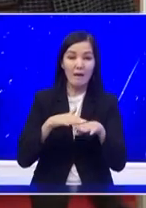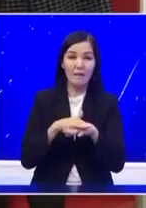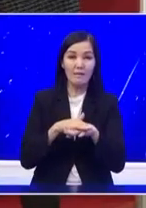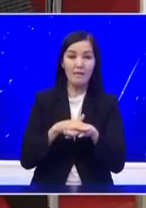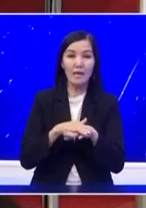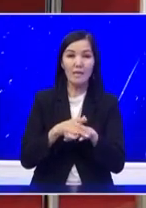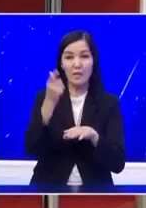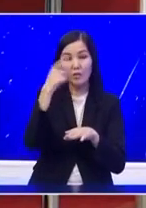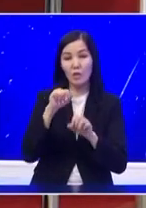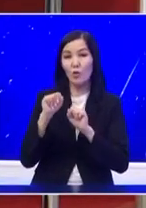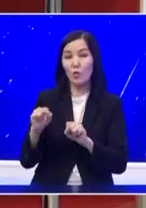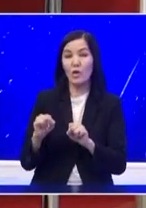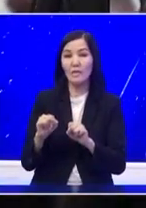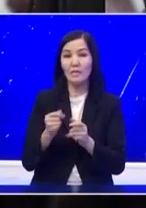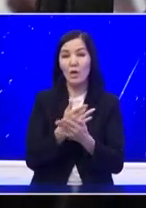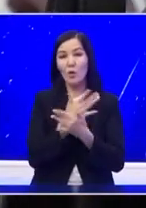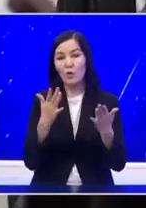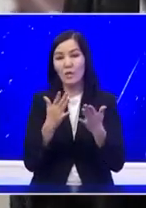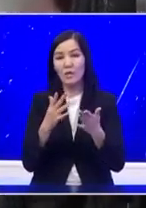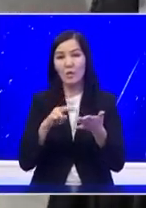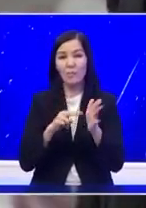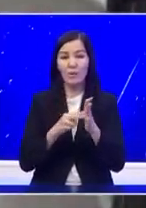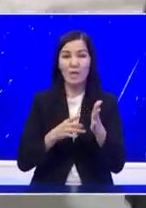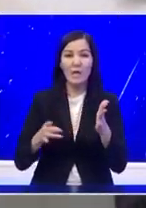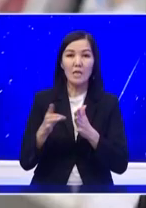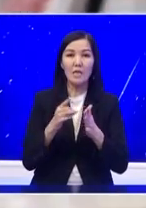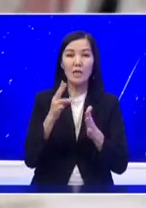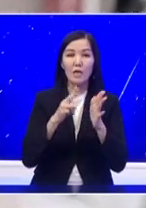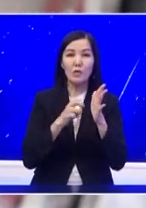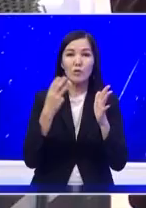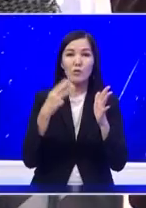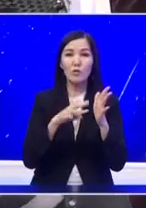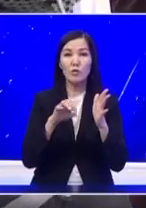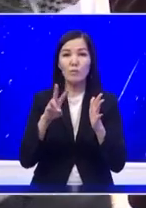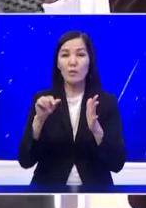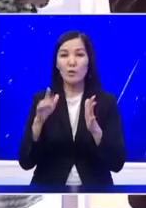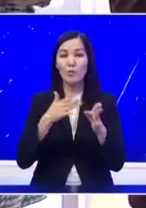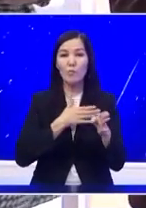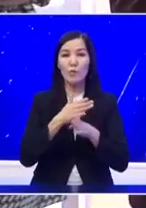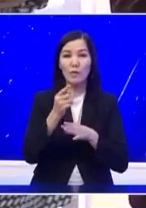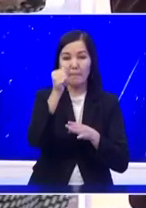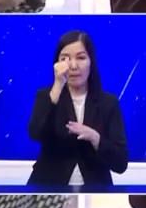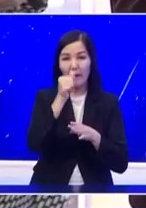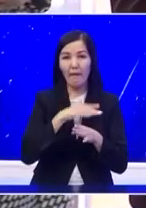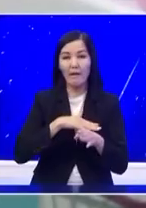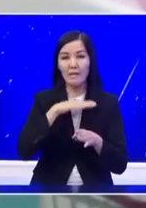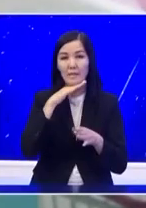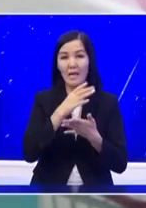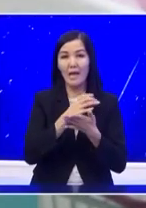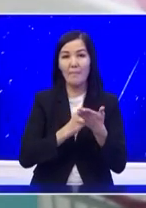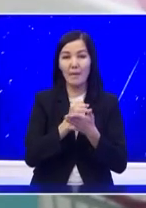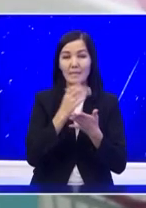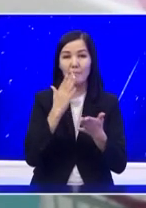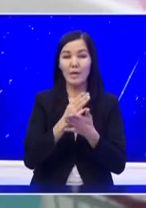қорғаныс құралдарына жергілікті және республикалық бюджеттен 730 миллион теңге бөлінген. Әзірге бір айға қор бар дейді. Күз айына дейін